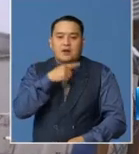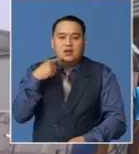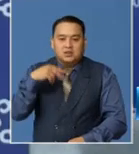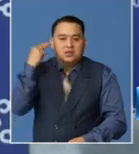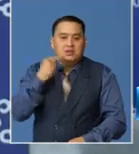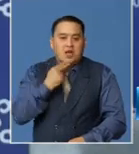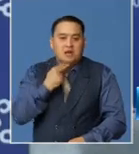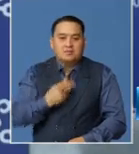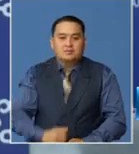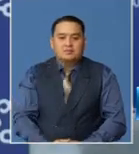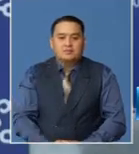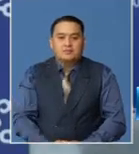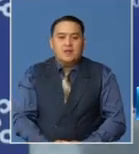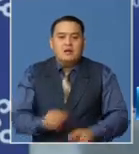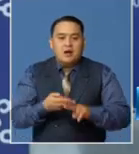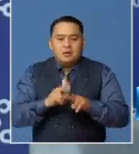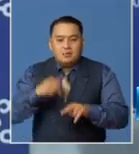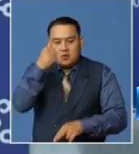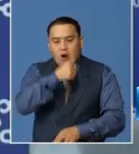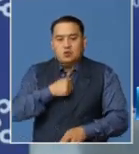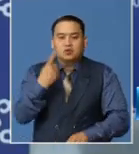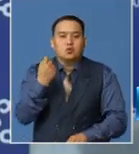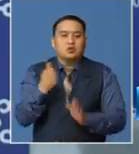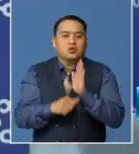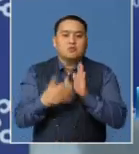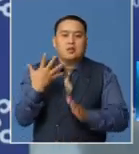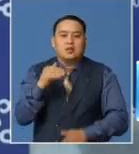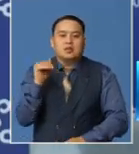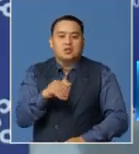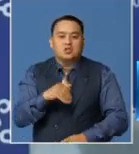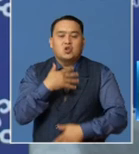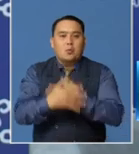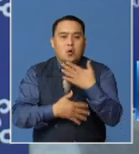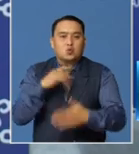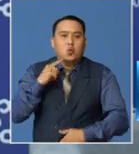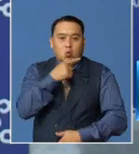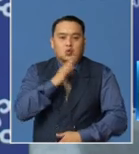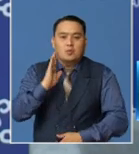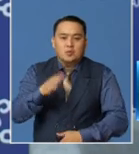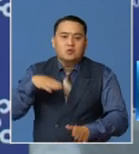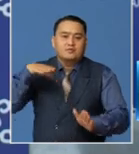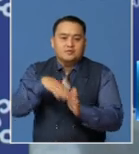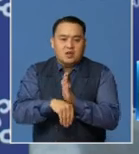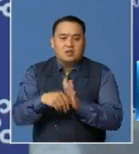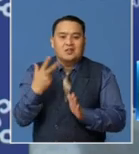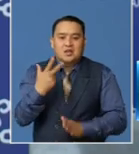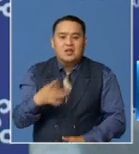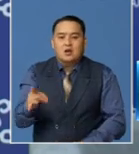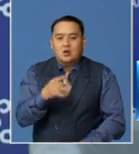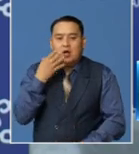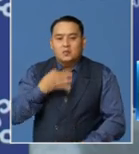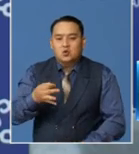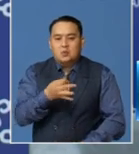и китая вот в этом году может планируем 165 тысяч тонн переработки кукурузы здесь задействованы 3 района сегодня